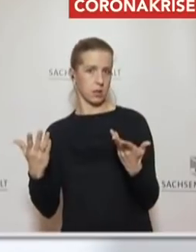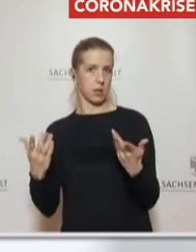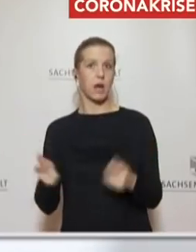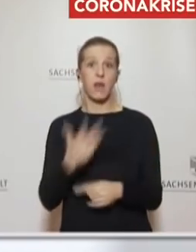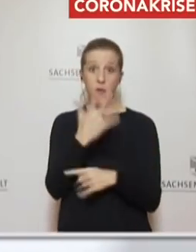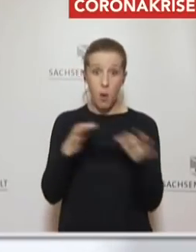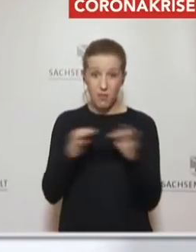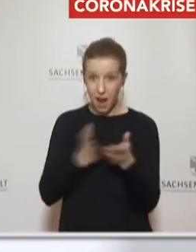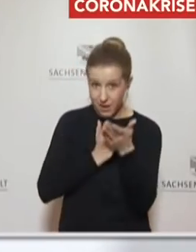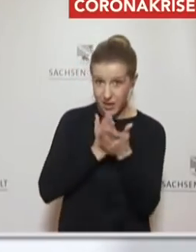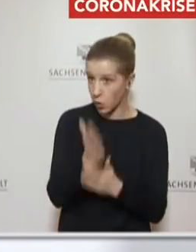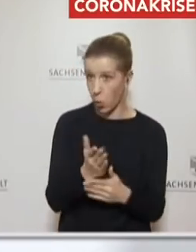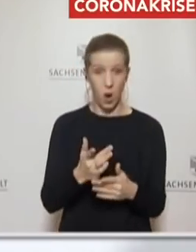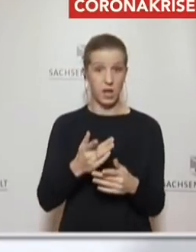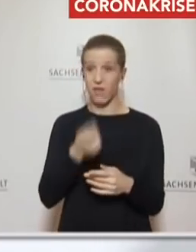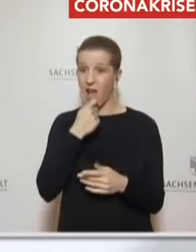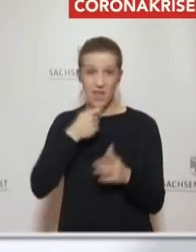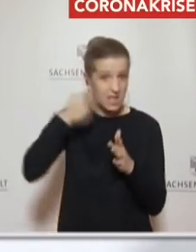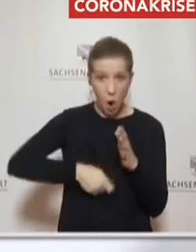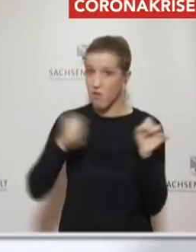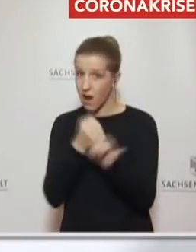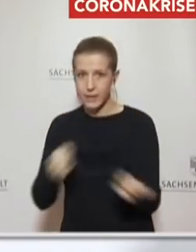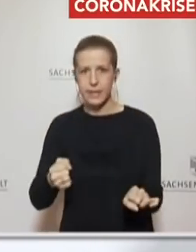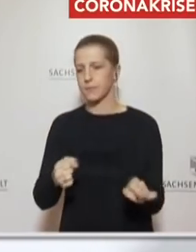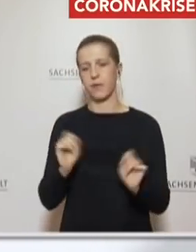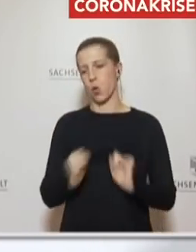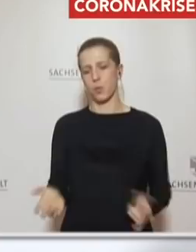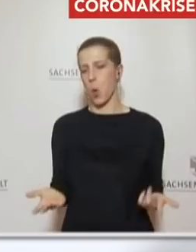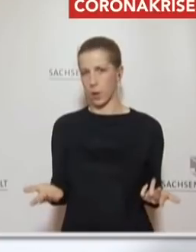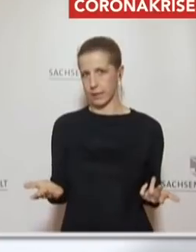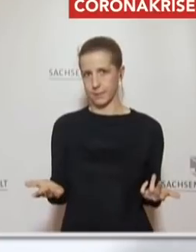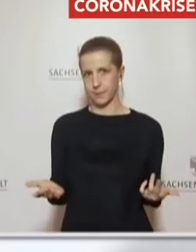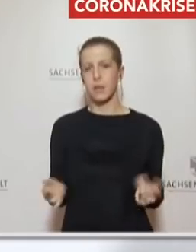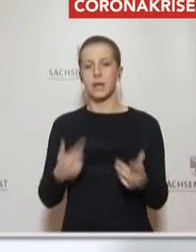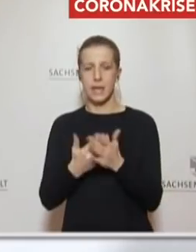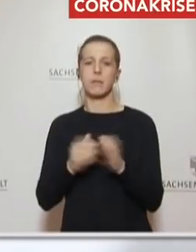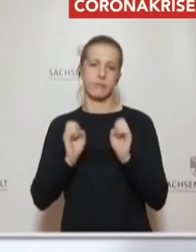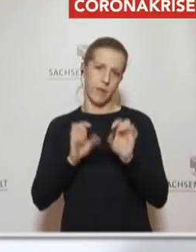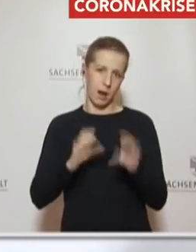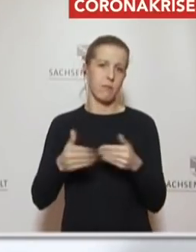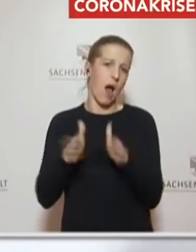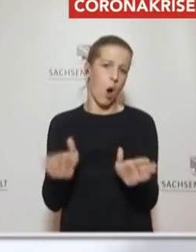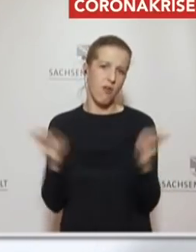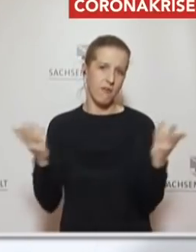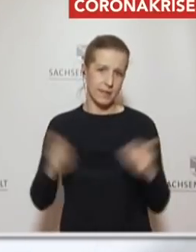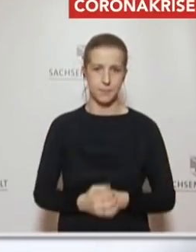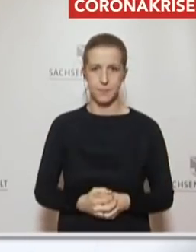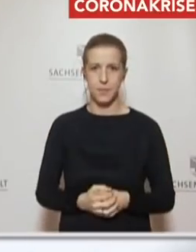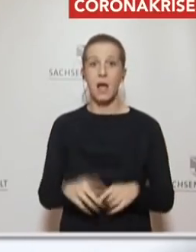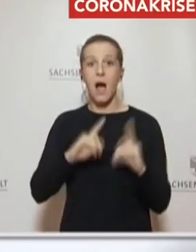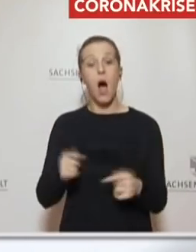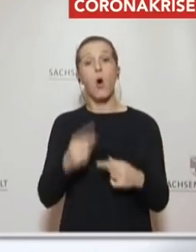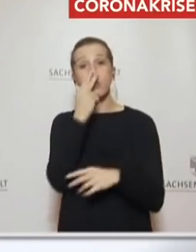lang ohne Versorgungsmöglichkeit dasteht? Und was ist sozusagen auch